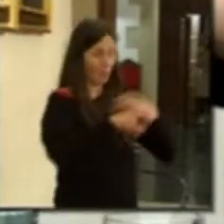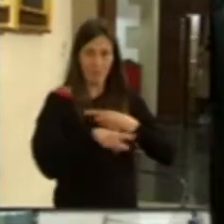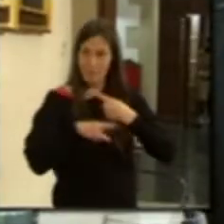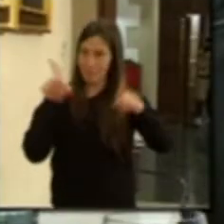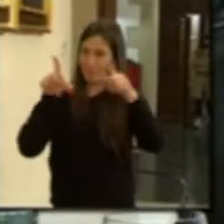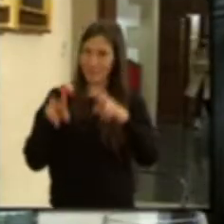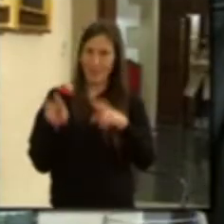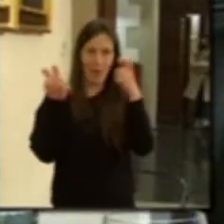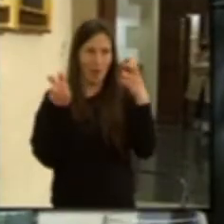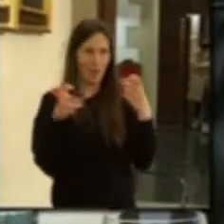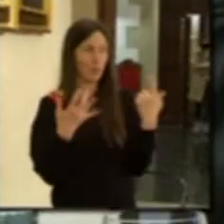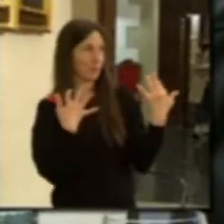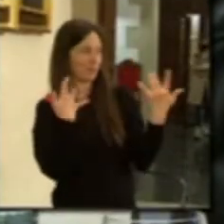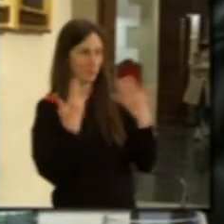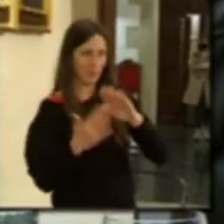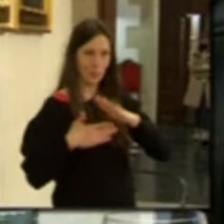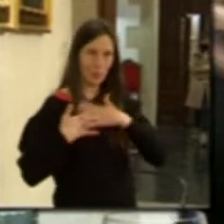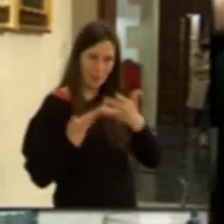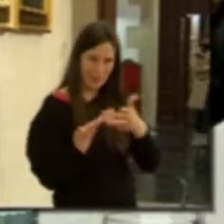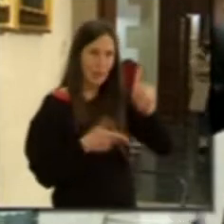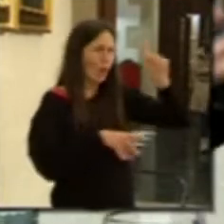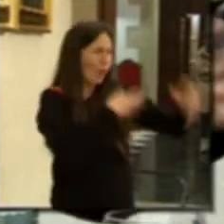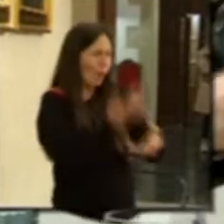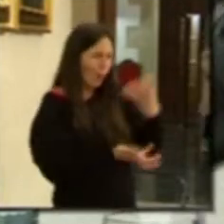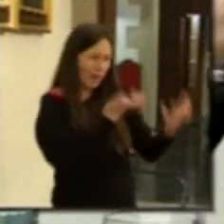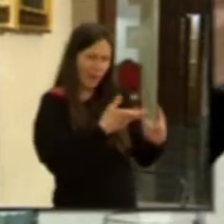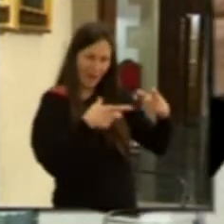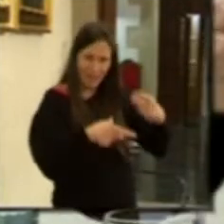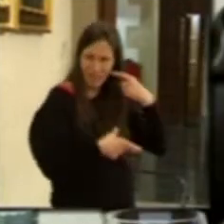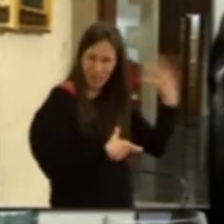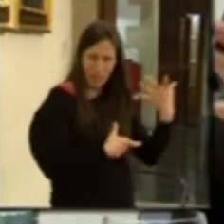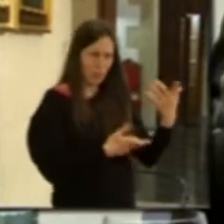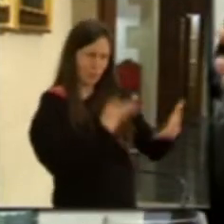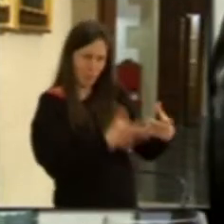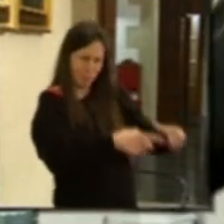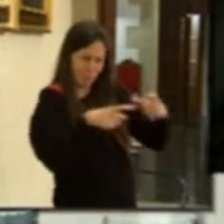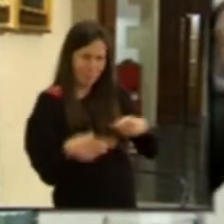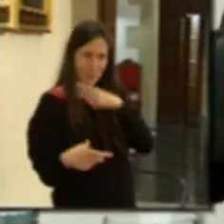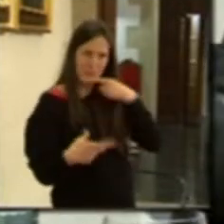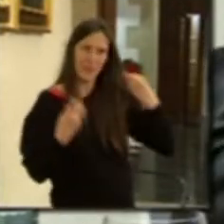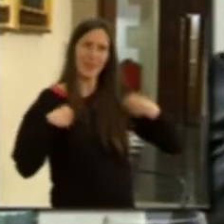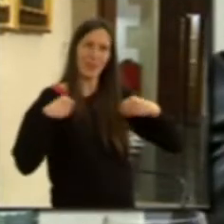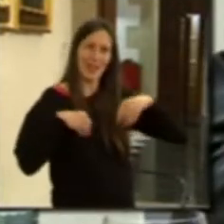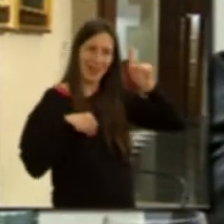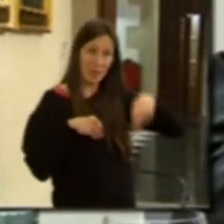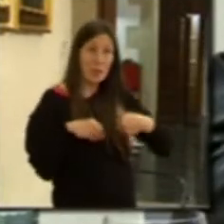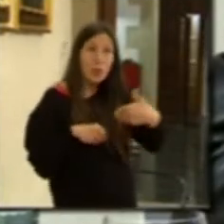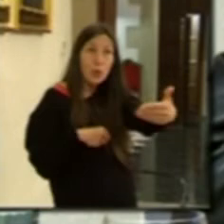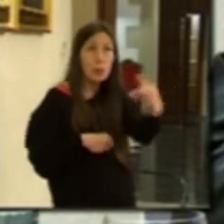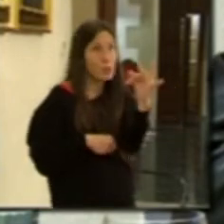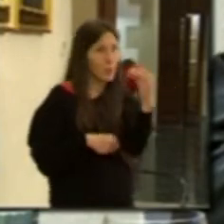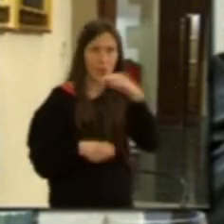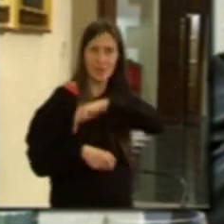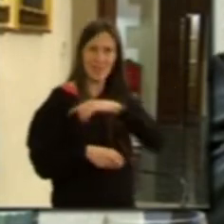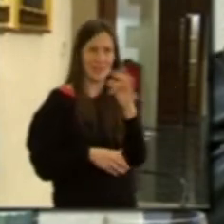d'aquests fantàstics plats que ens faran els cuiners i agafar amb optimisme i amb seguretat el que ens espera els propers mesos.